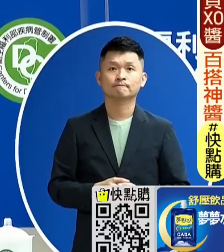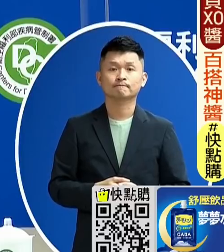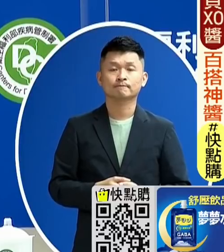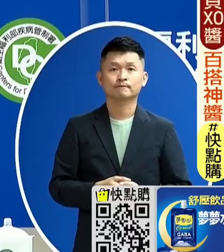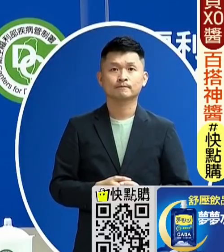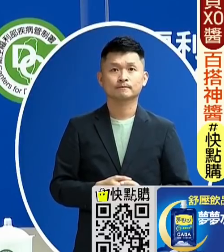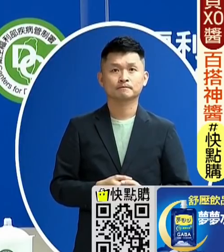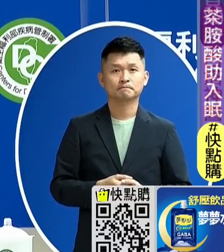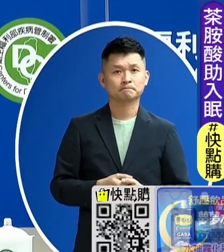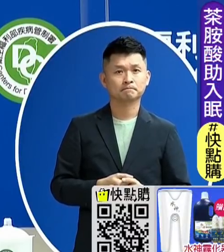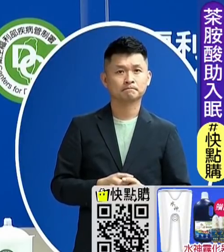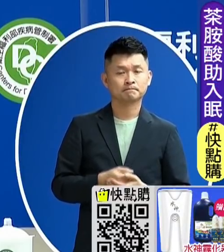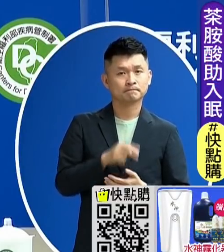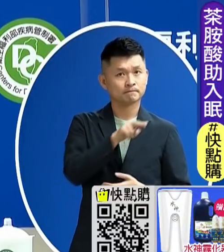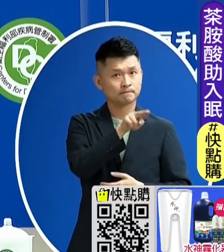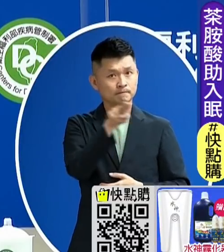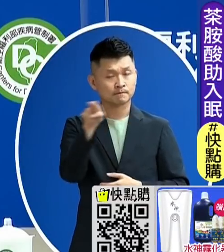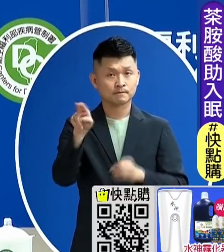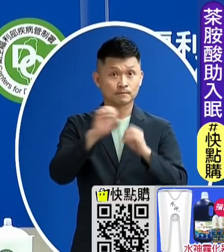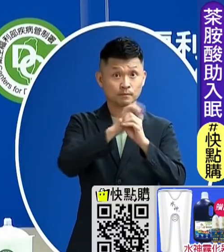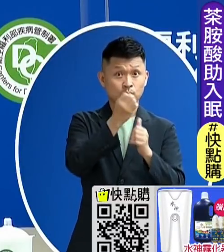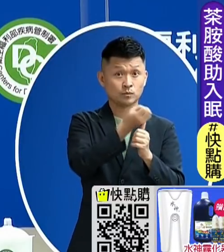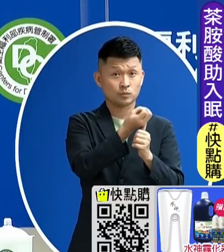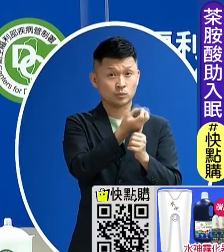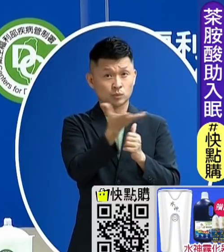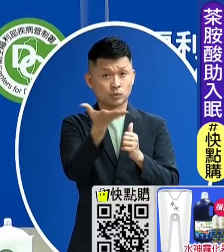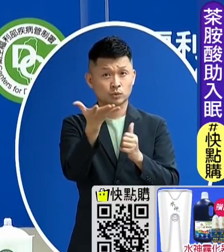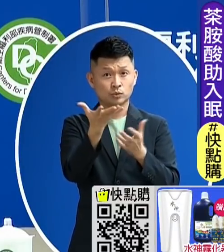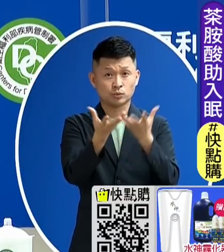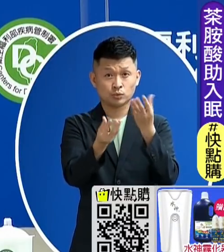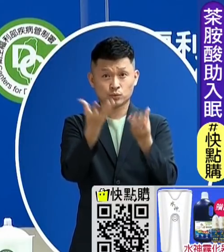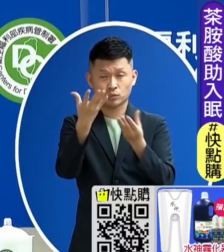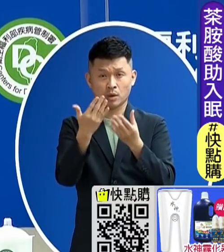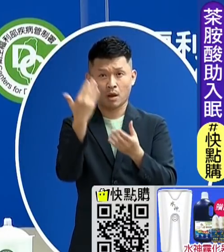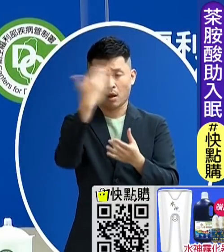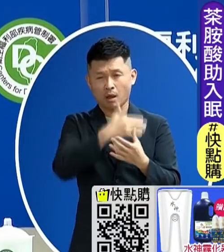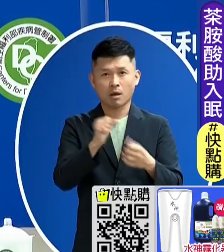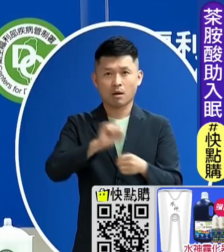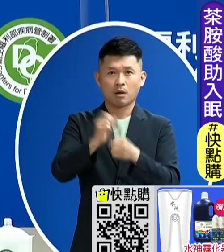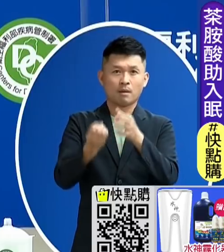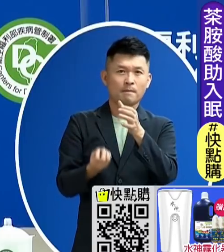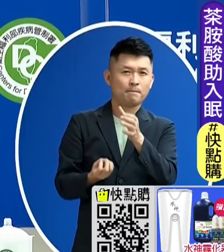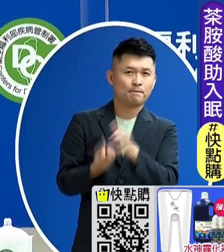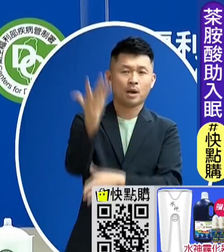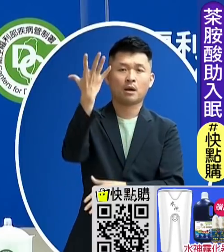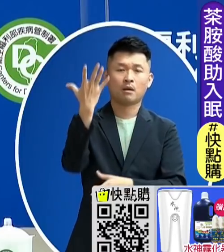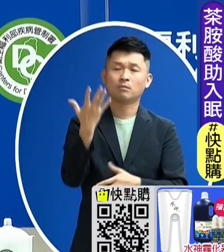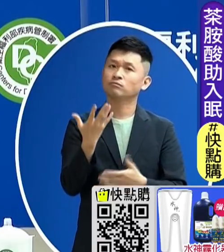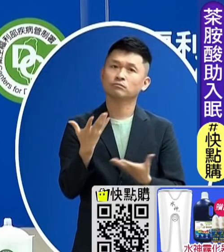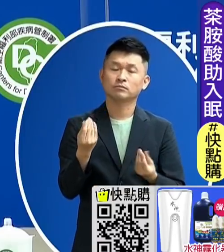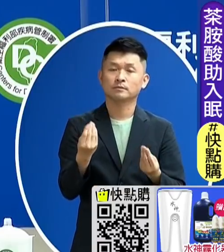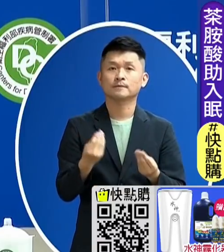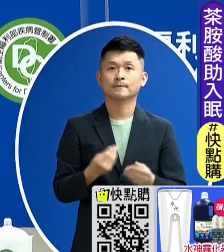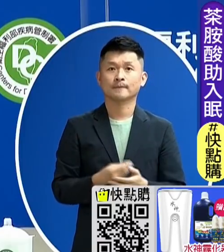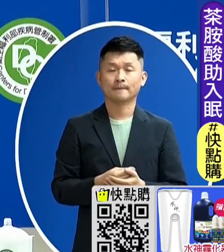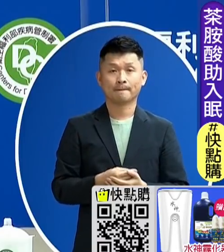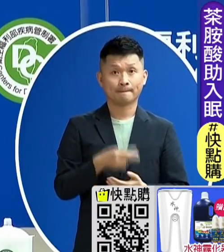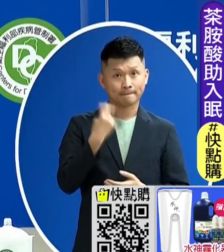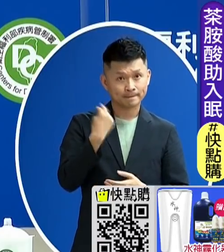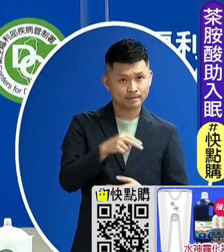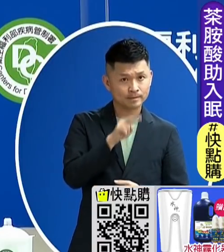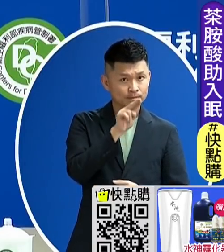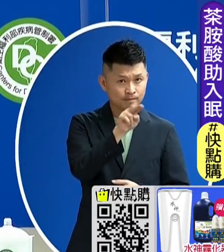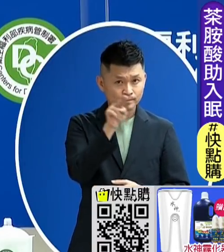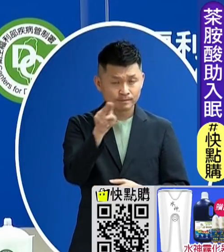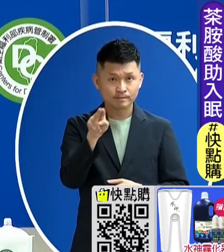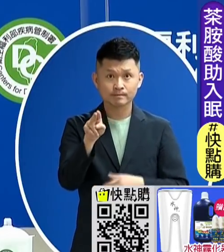当然在看疫情，目前来讲并没有这种要暴冲的样子， 所以换句话说，我们也观察到一些